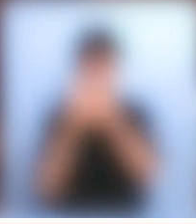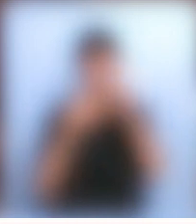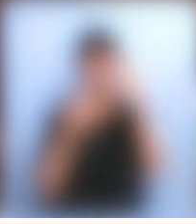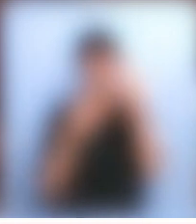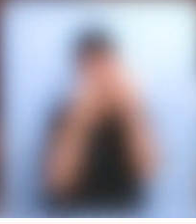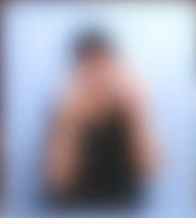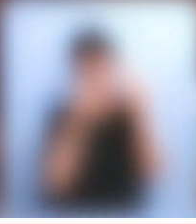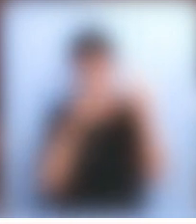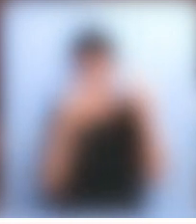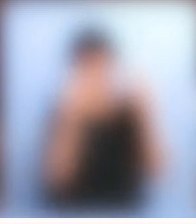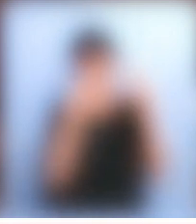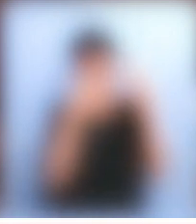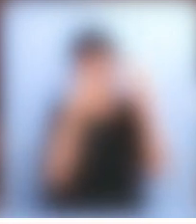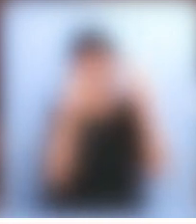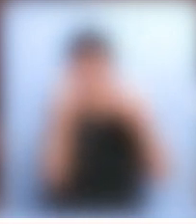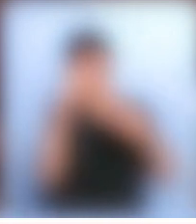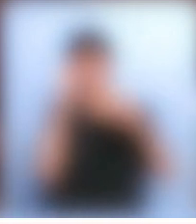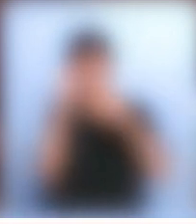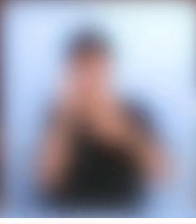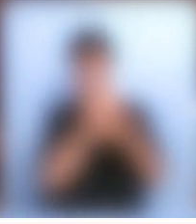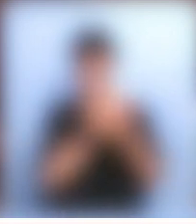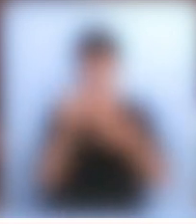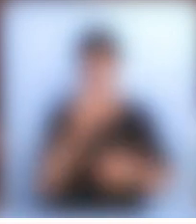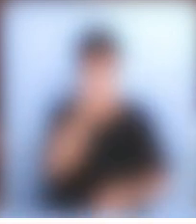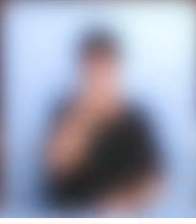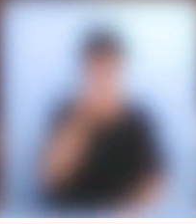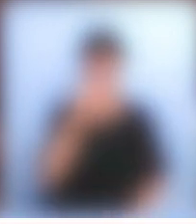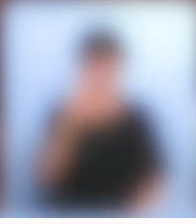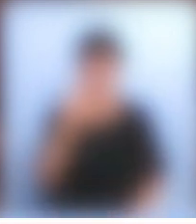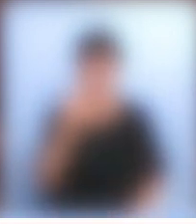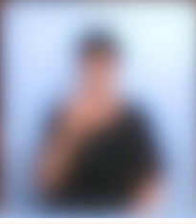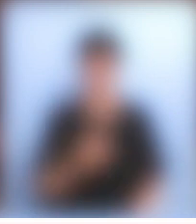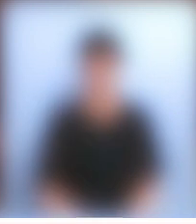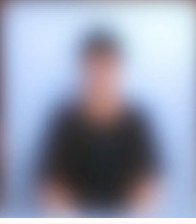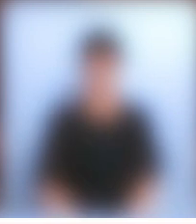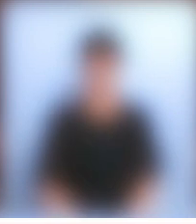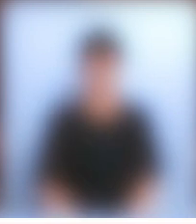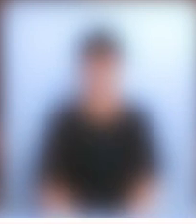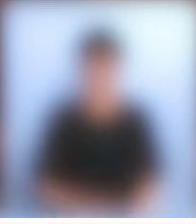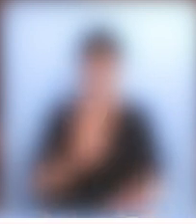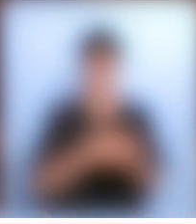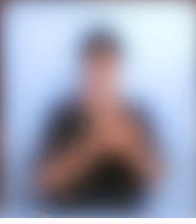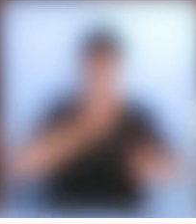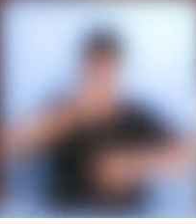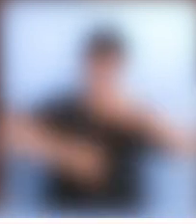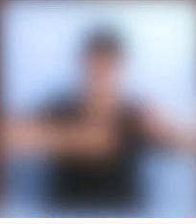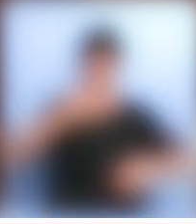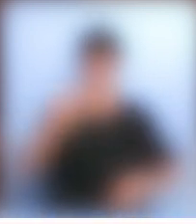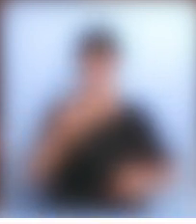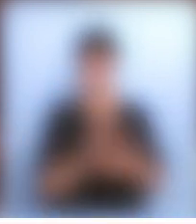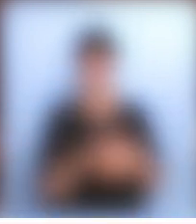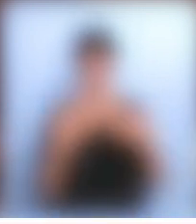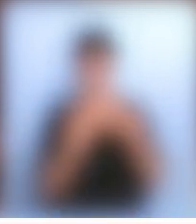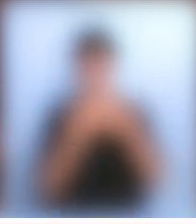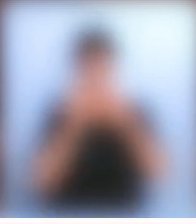31A 在那6個月平均收視率是 0.1 點。但開支就高喎，這個審計報